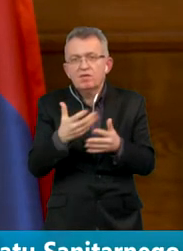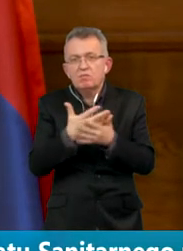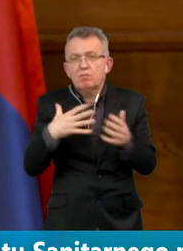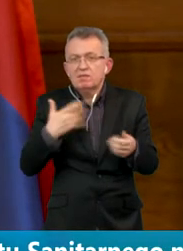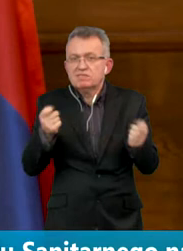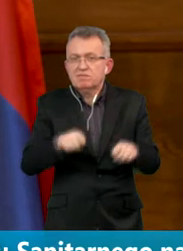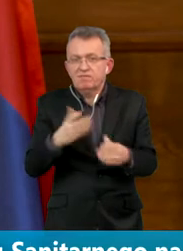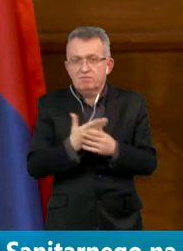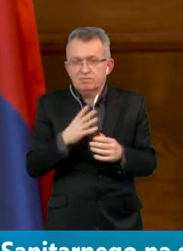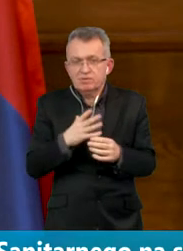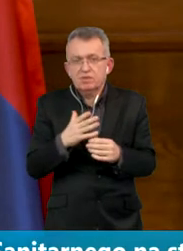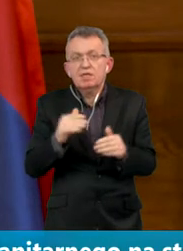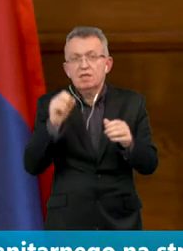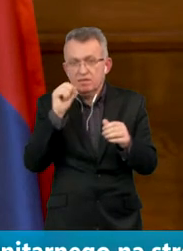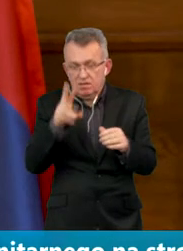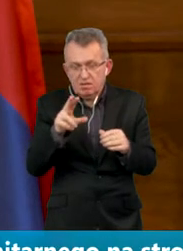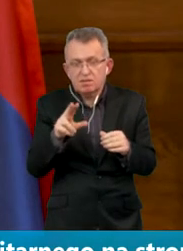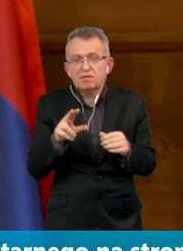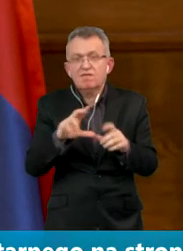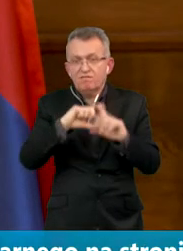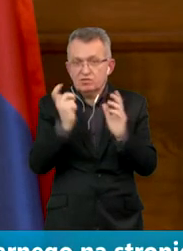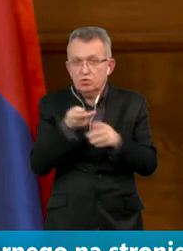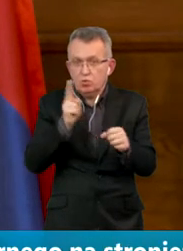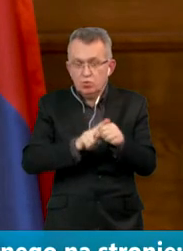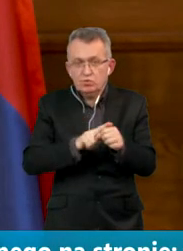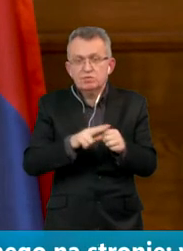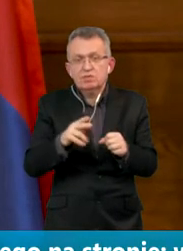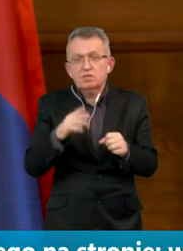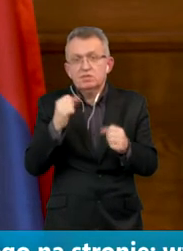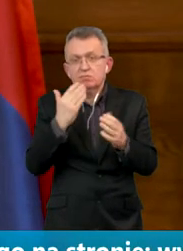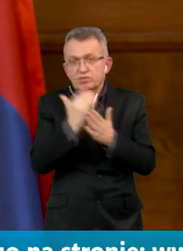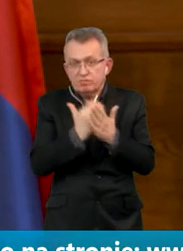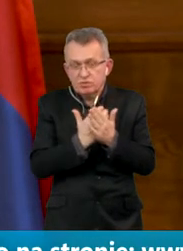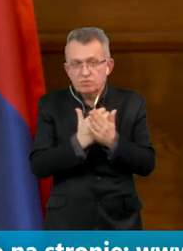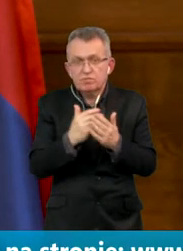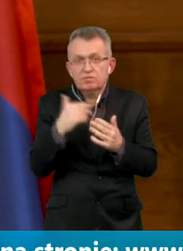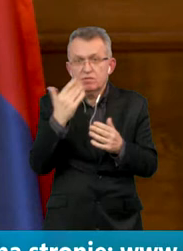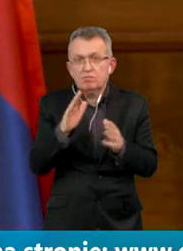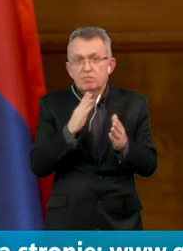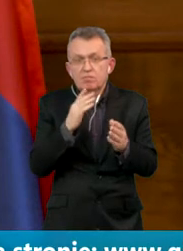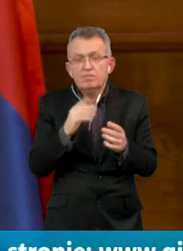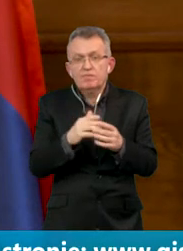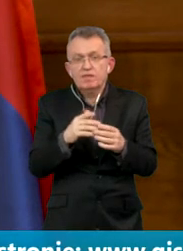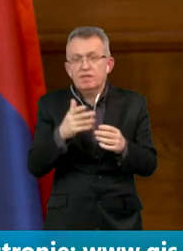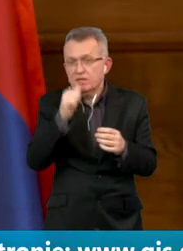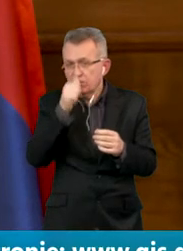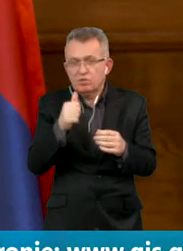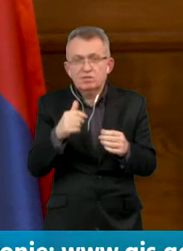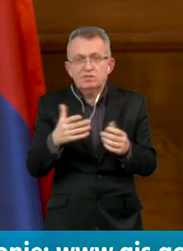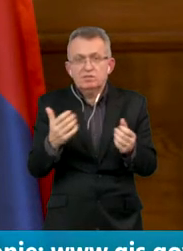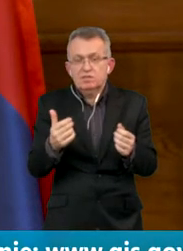zamknięci? Oczywiście, że tak. Wszyscy, którzy z mocy przepisów powszechnie obowiązujących nie mieli